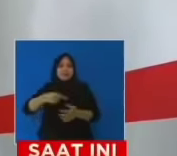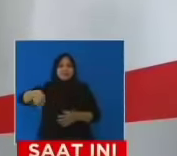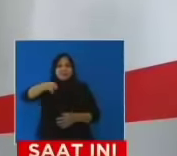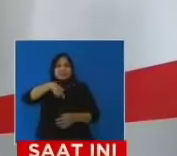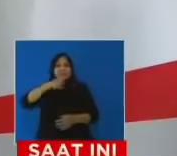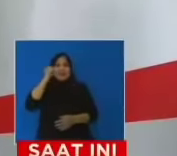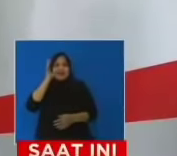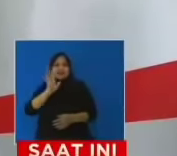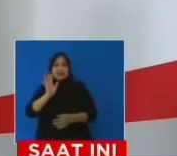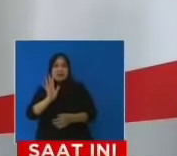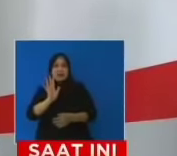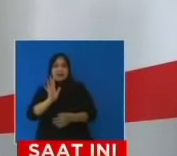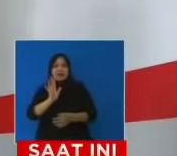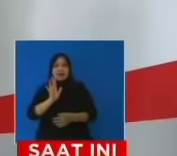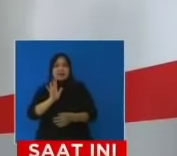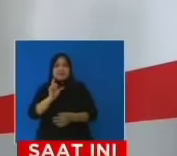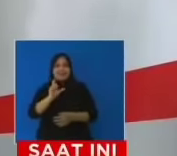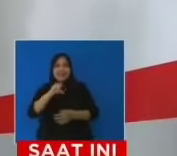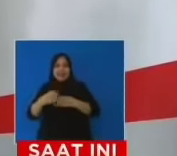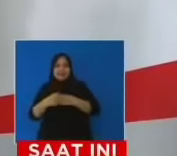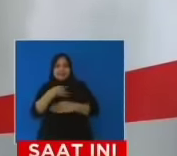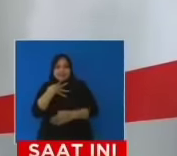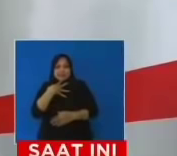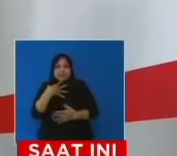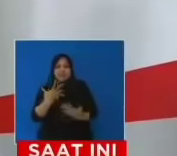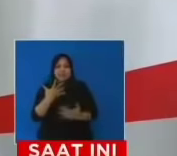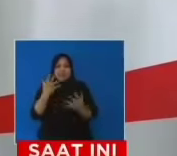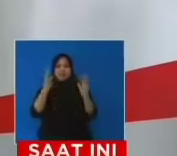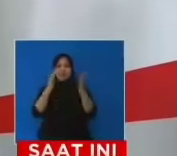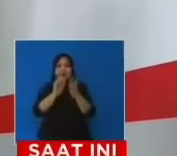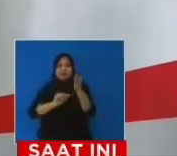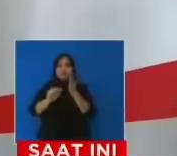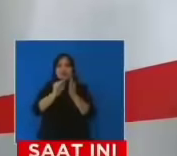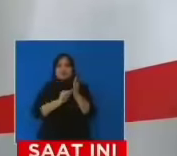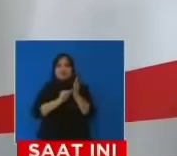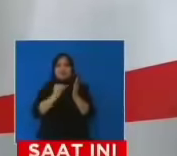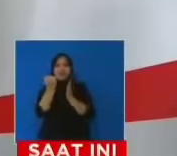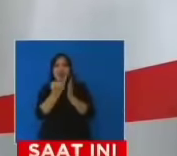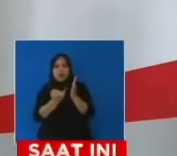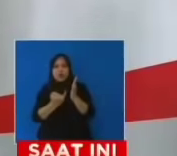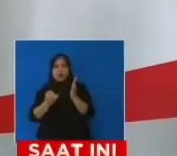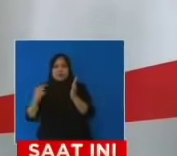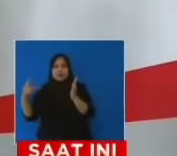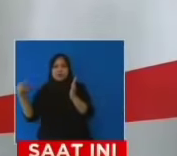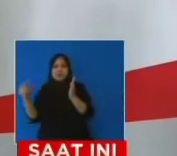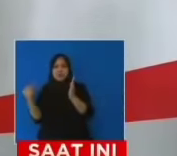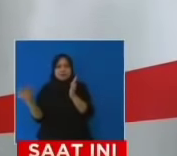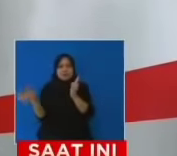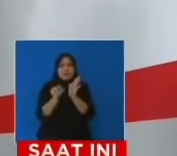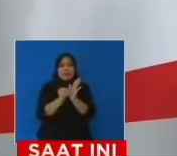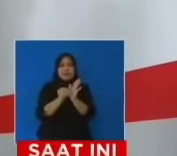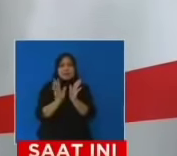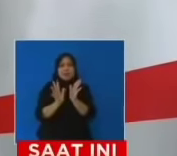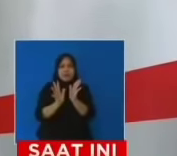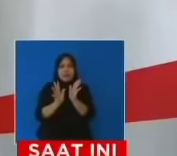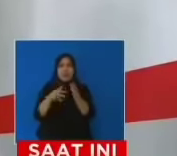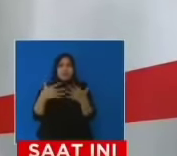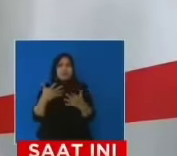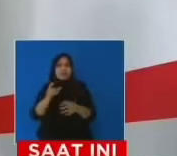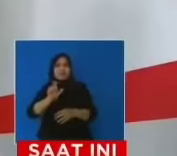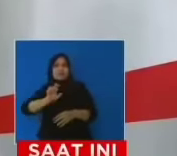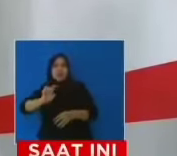disadari adalah cemaran tangan oleh virus dari droplet orang yang